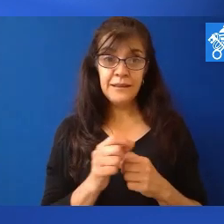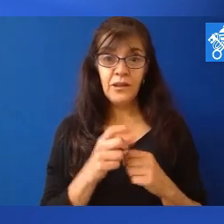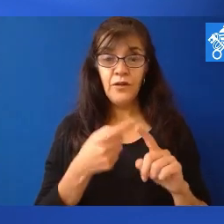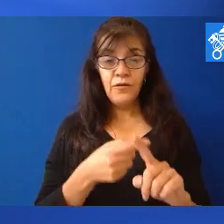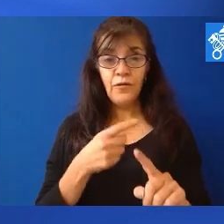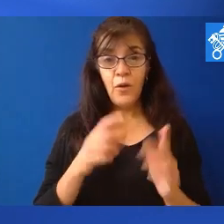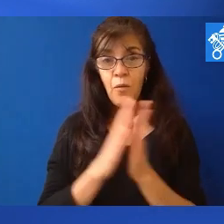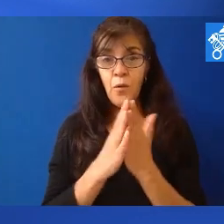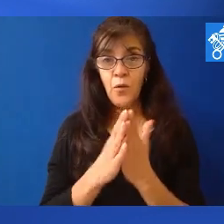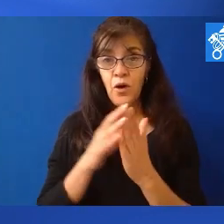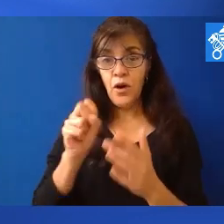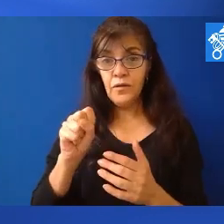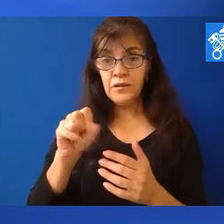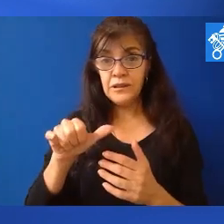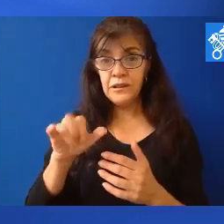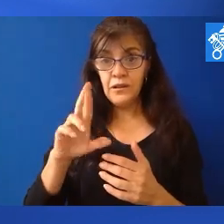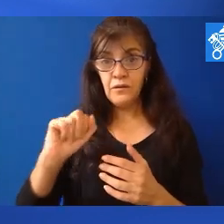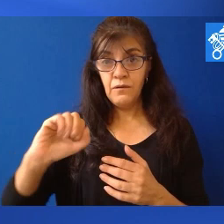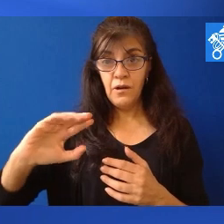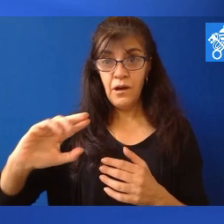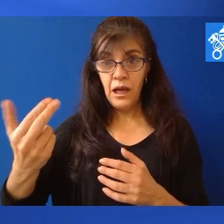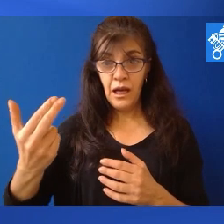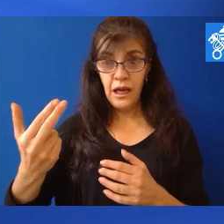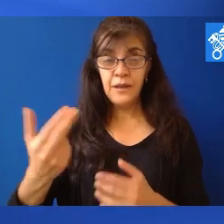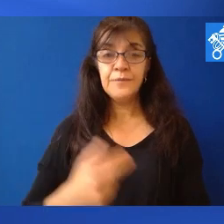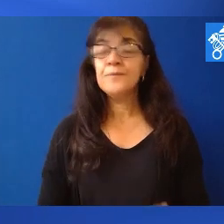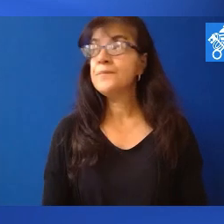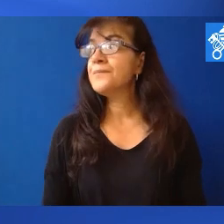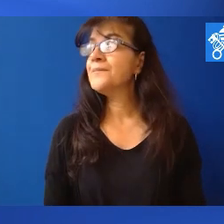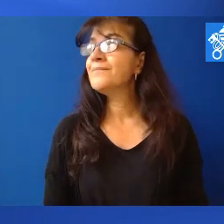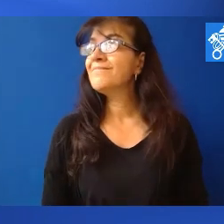from the book of Sirach, Sirach chapter 2.